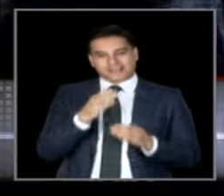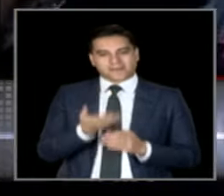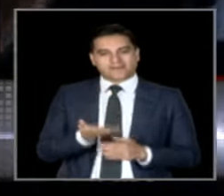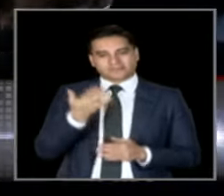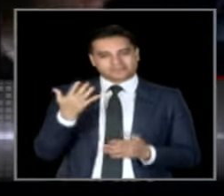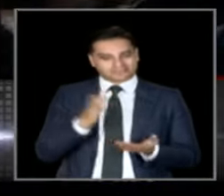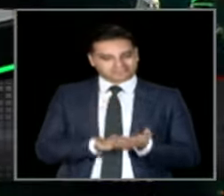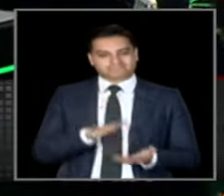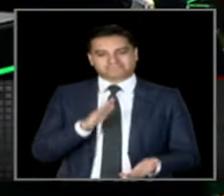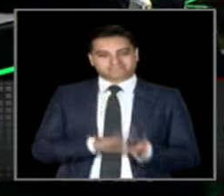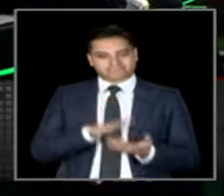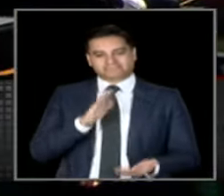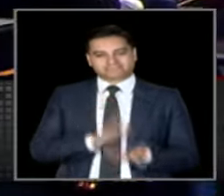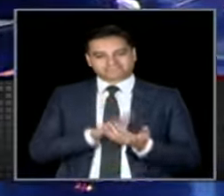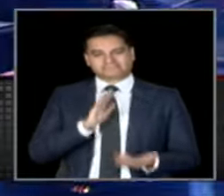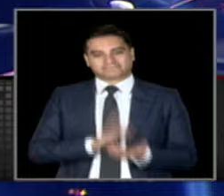صحيحه.